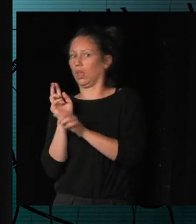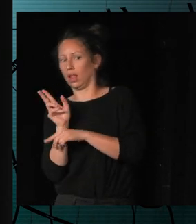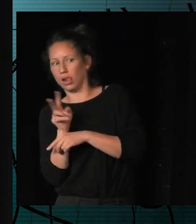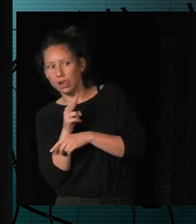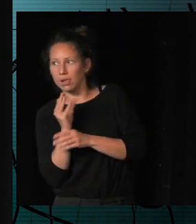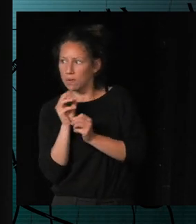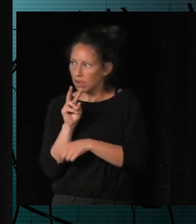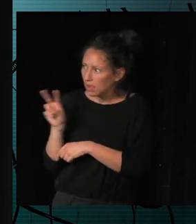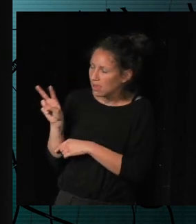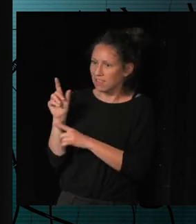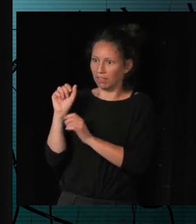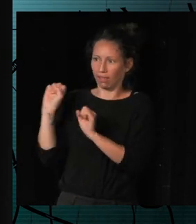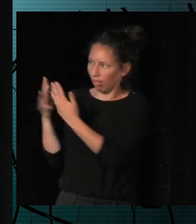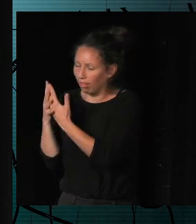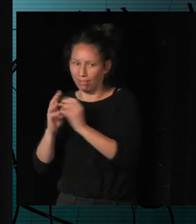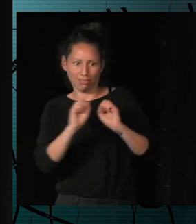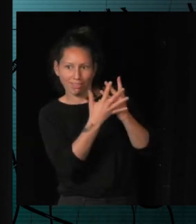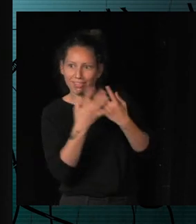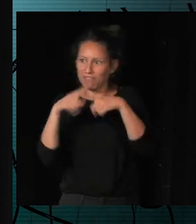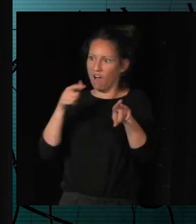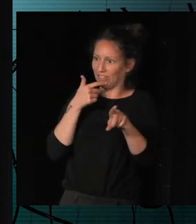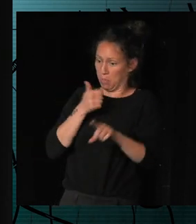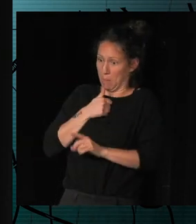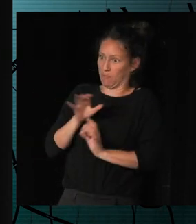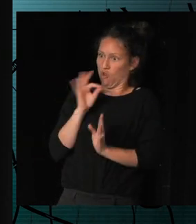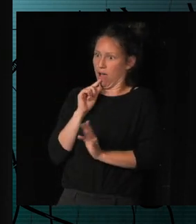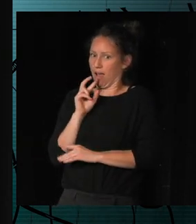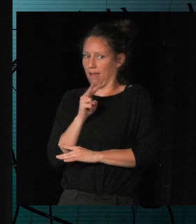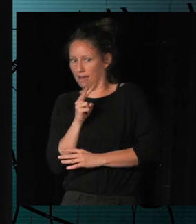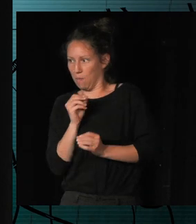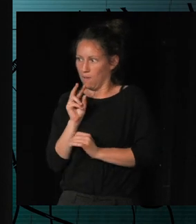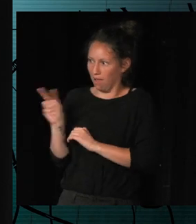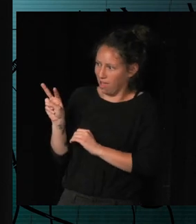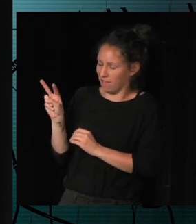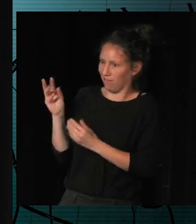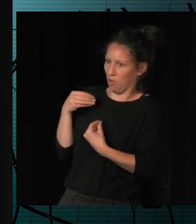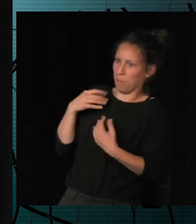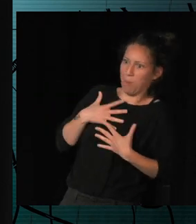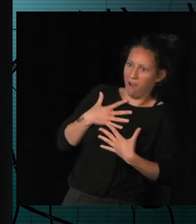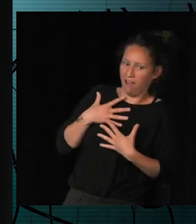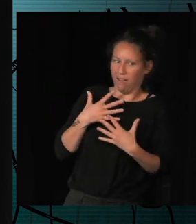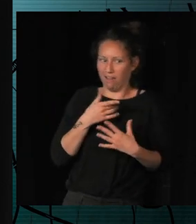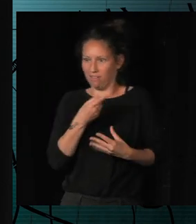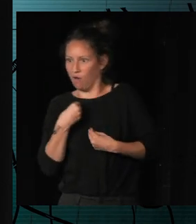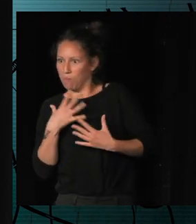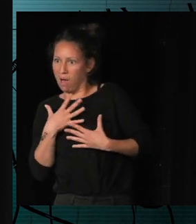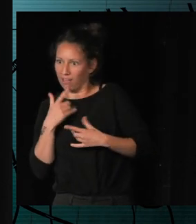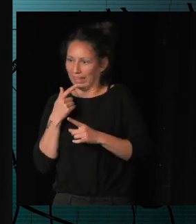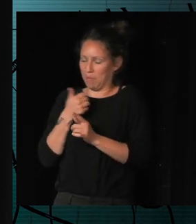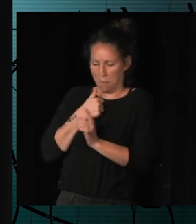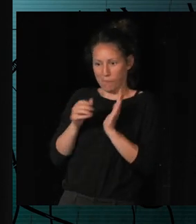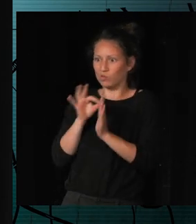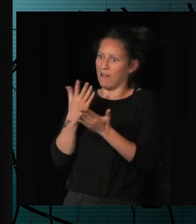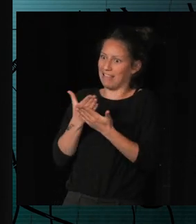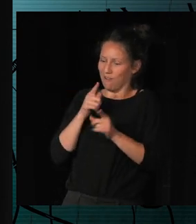différent et c'est ton ton choix qui fait que tu vas avoir peur et du coup ça t'implique vraiment très très fort et je je moi je